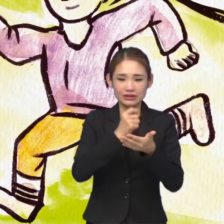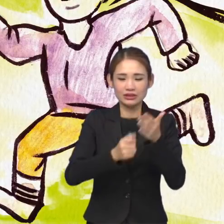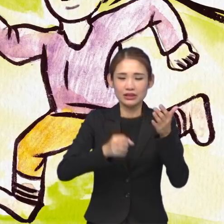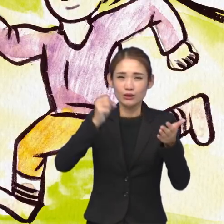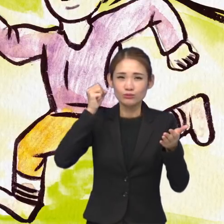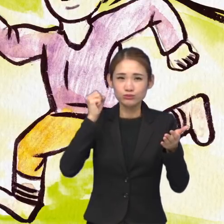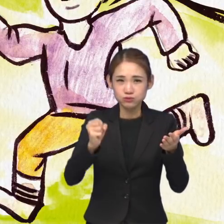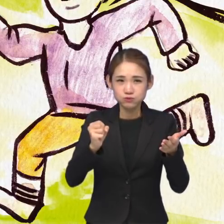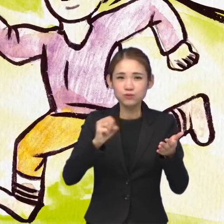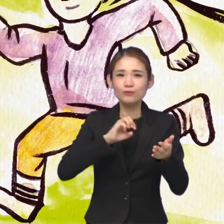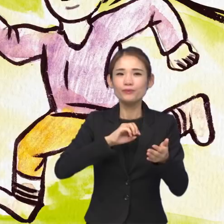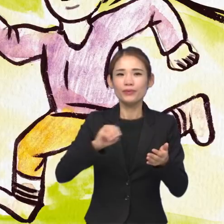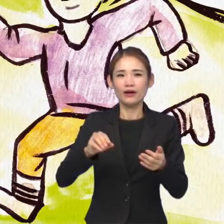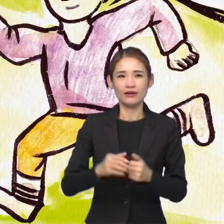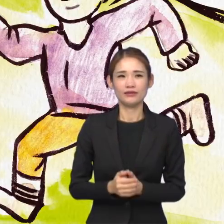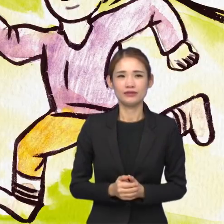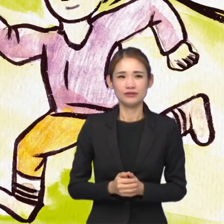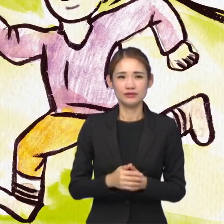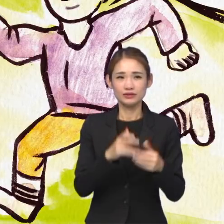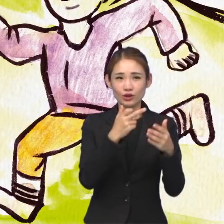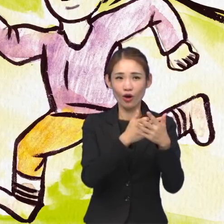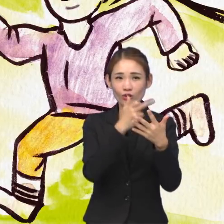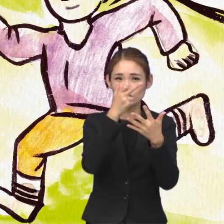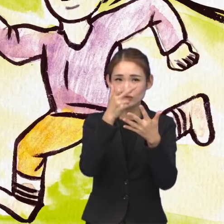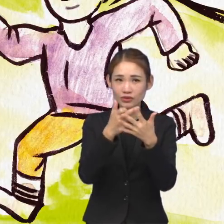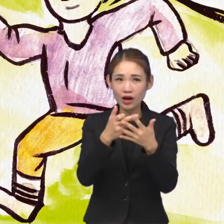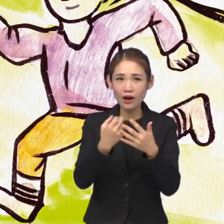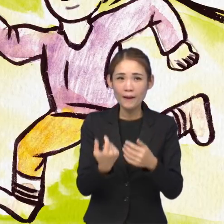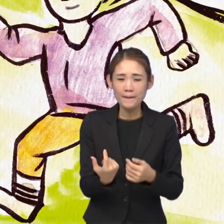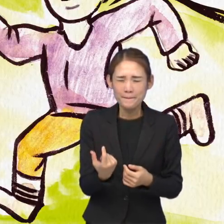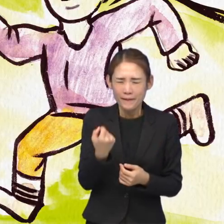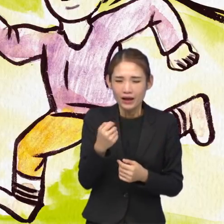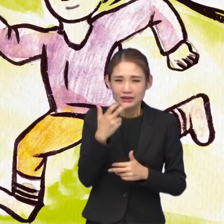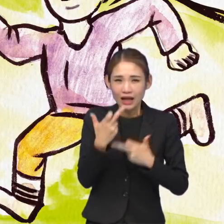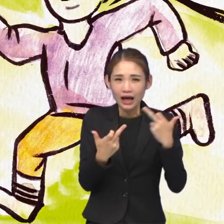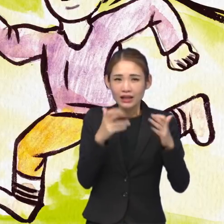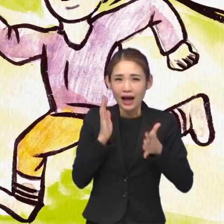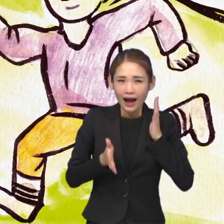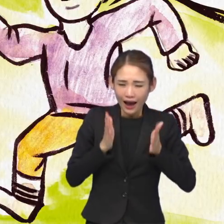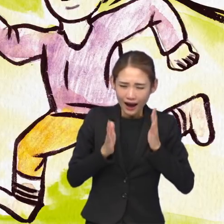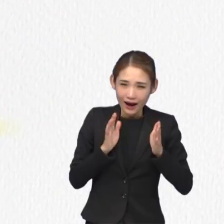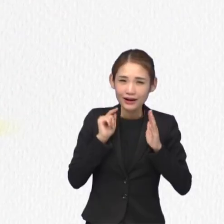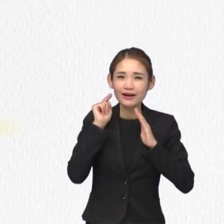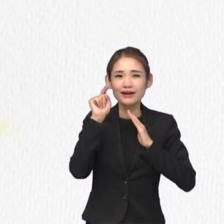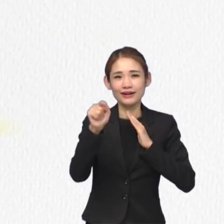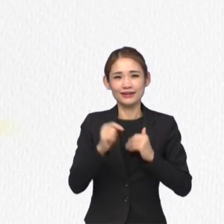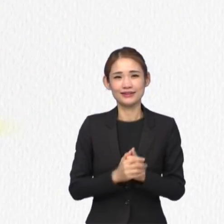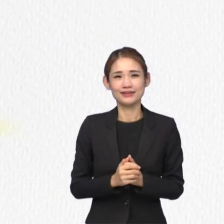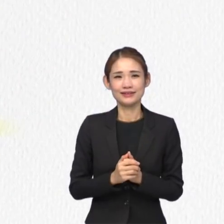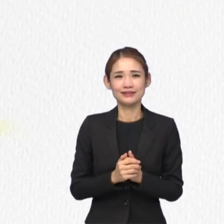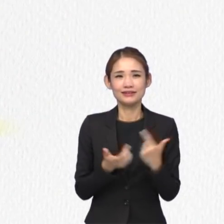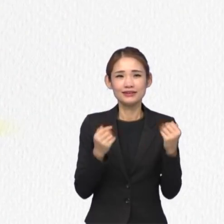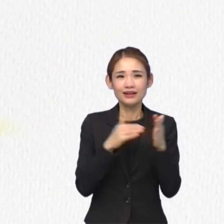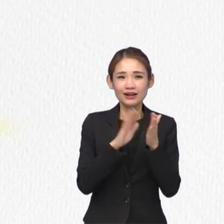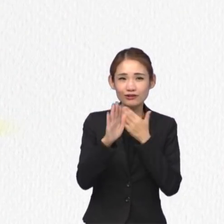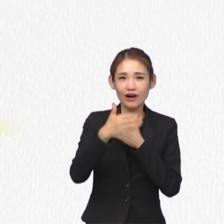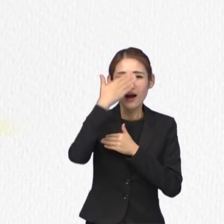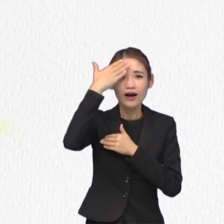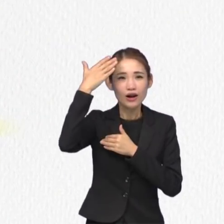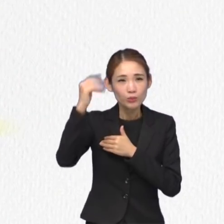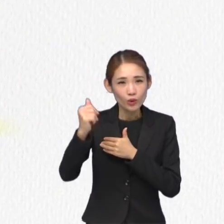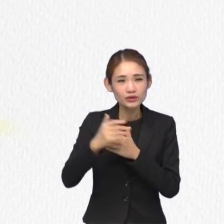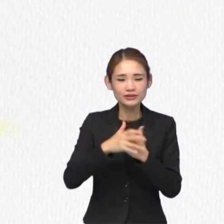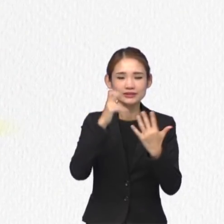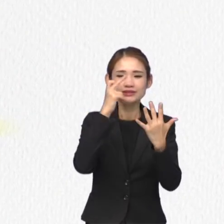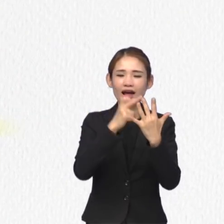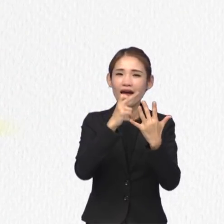매리 쳤어요 첫째와 둘째는 재빨리 산으로 달려갔어요 그러고 나서 할아버지는